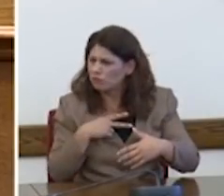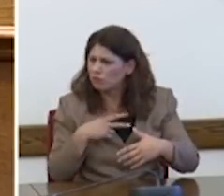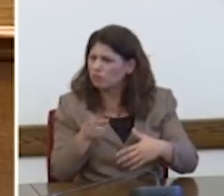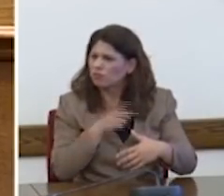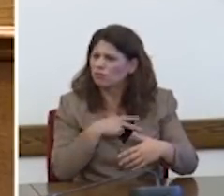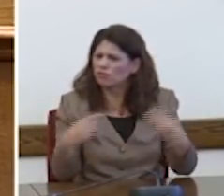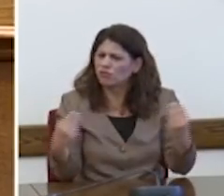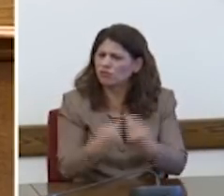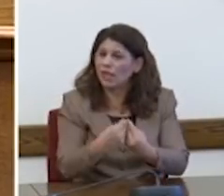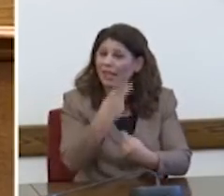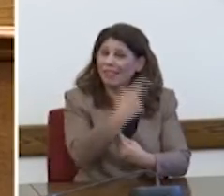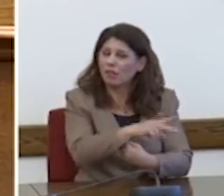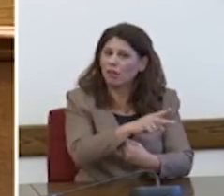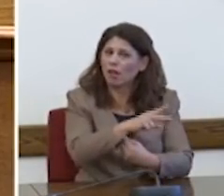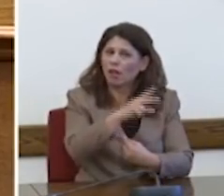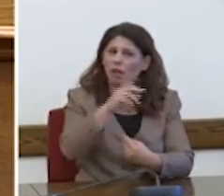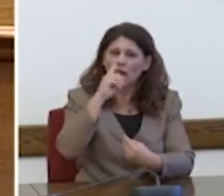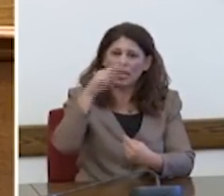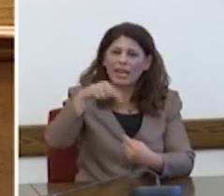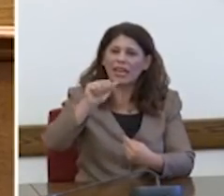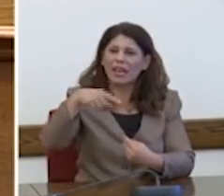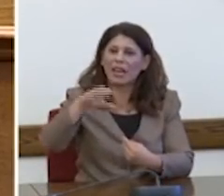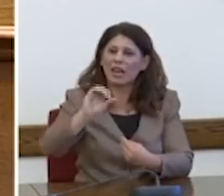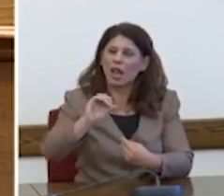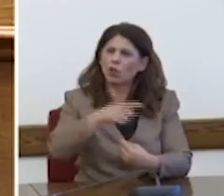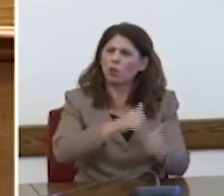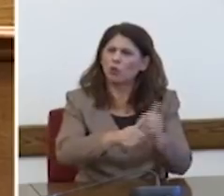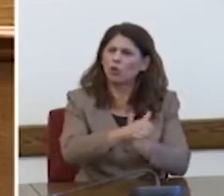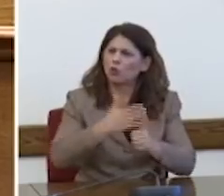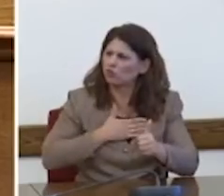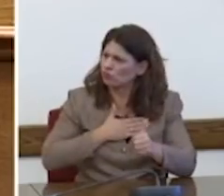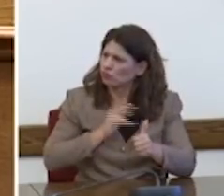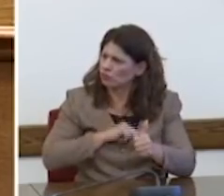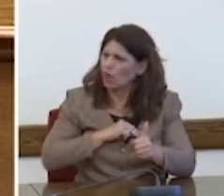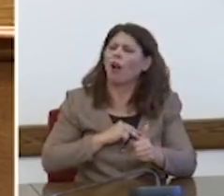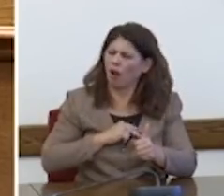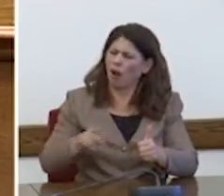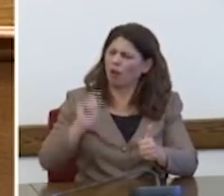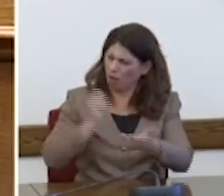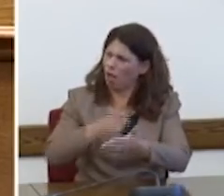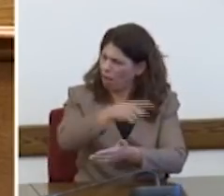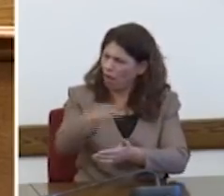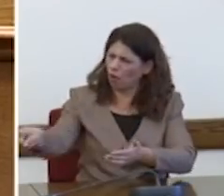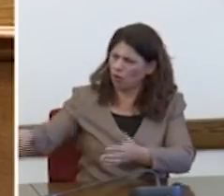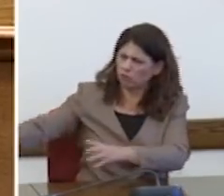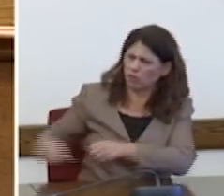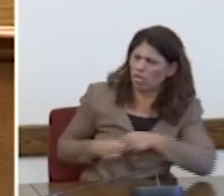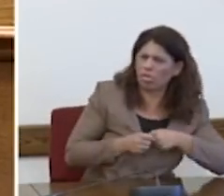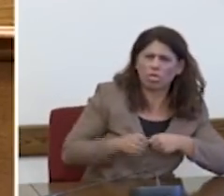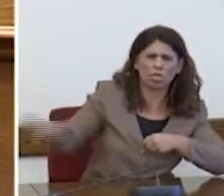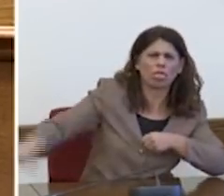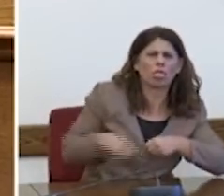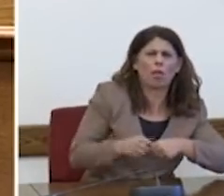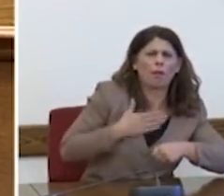τους αμερικανοατοικές επιθετικές προτεραιότητες, στους δικούς τους σχεδιασμούς, με τα γνωστά